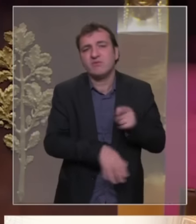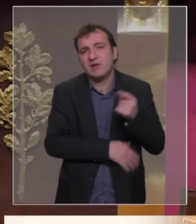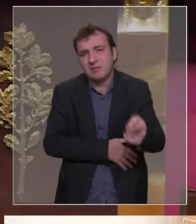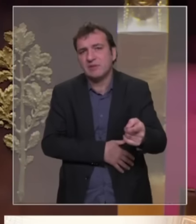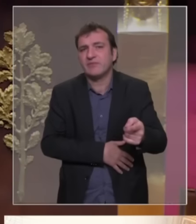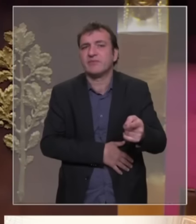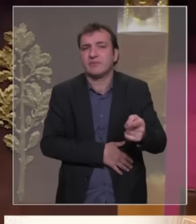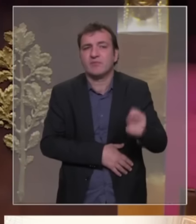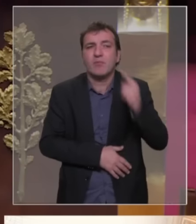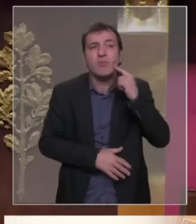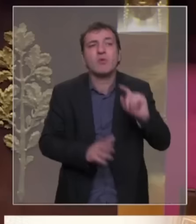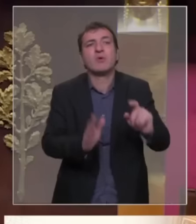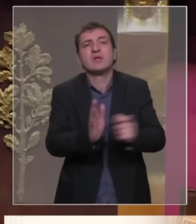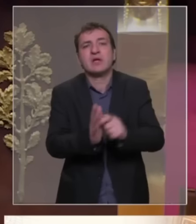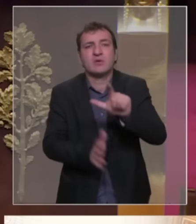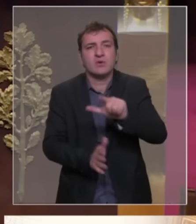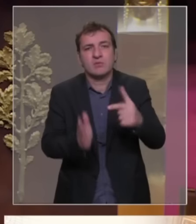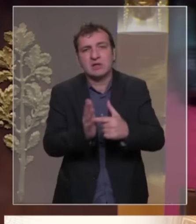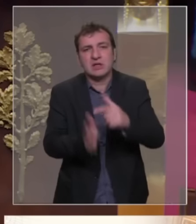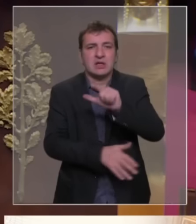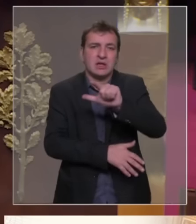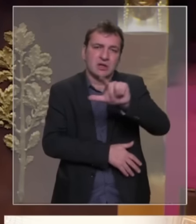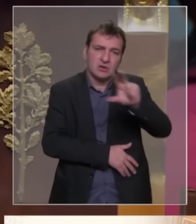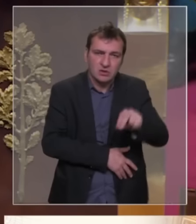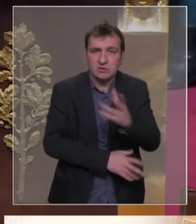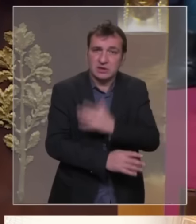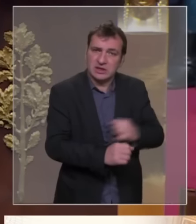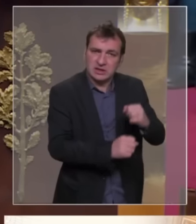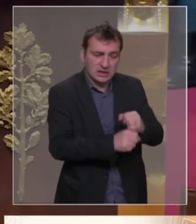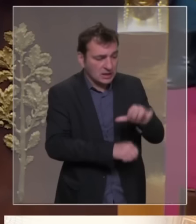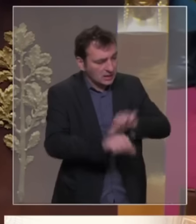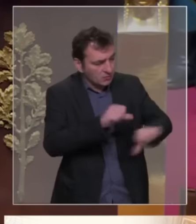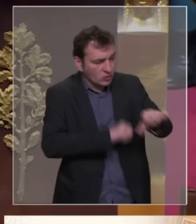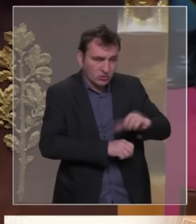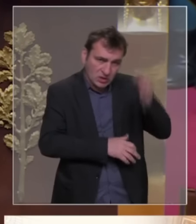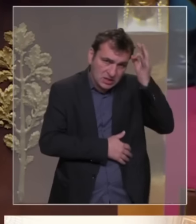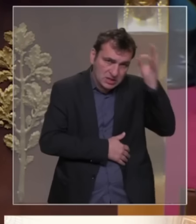des laboratoires d'innovation pour le solaire et la géothermie.